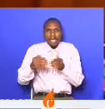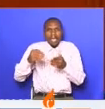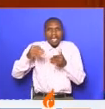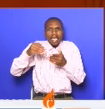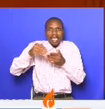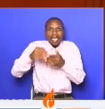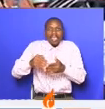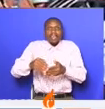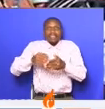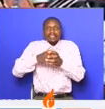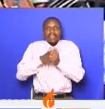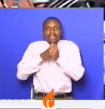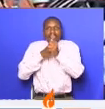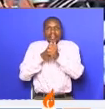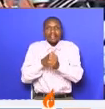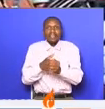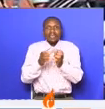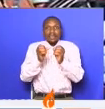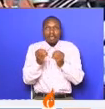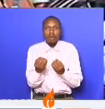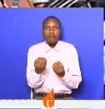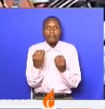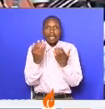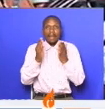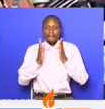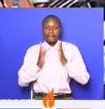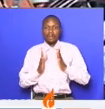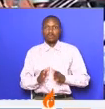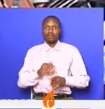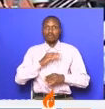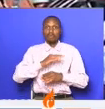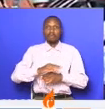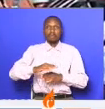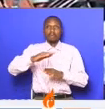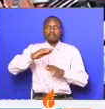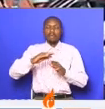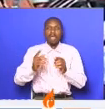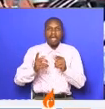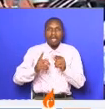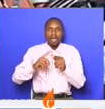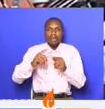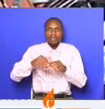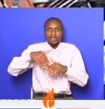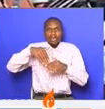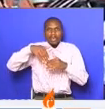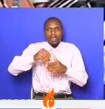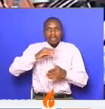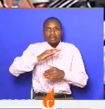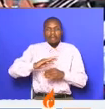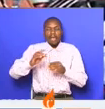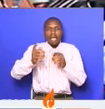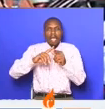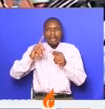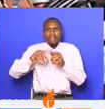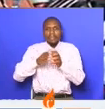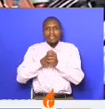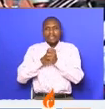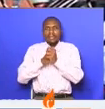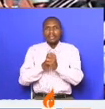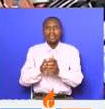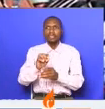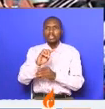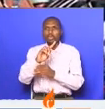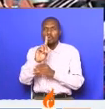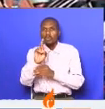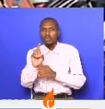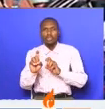gomorai wabange ase bunge kimani chungwa na wigomorai wabake ase bunge iyo ni gomanya rakoba korali bolio yoko